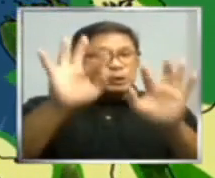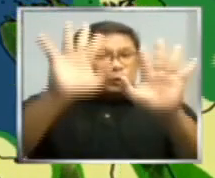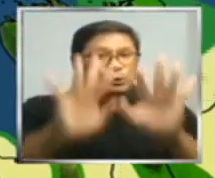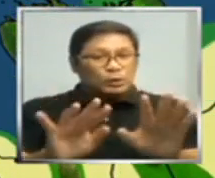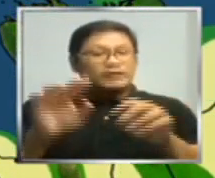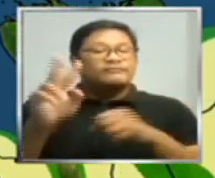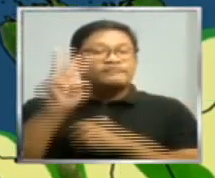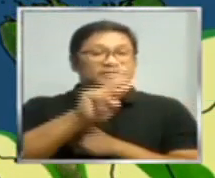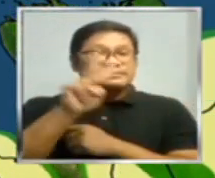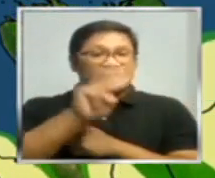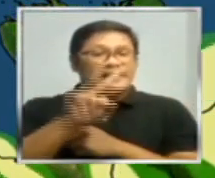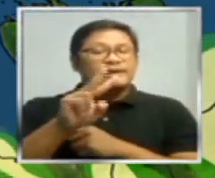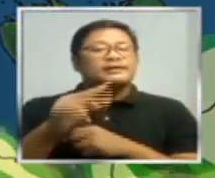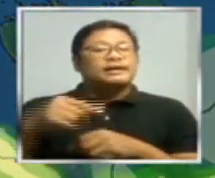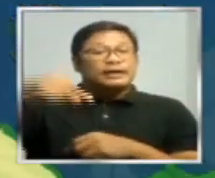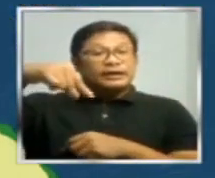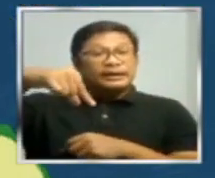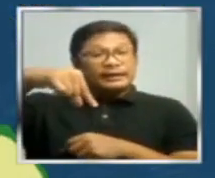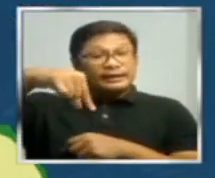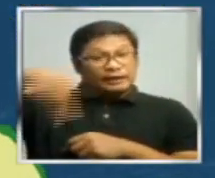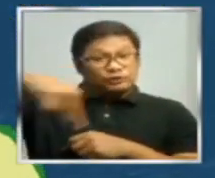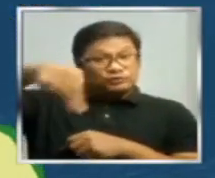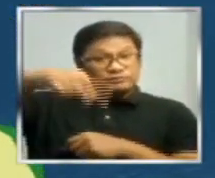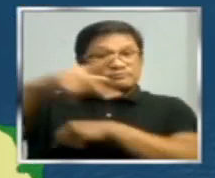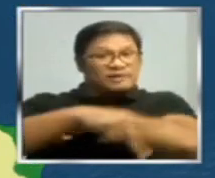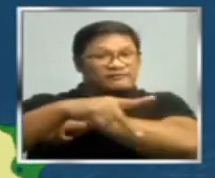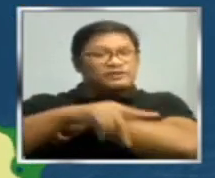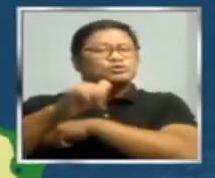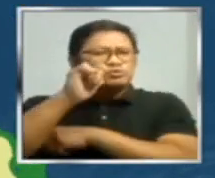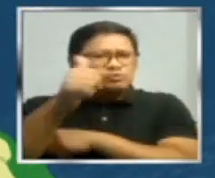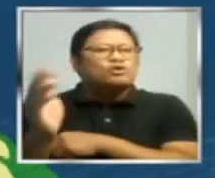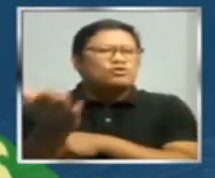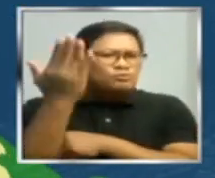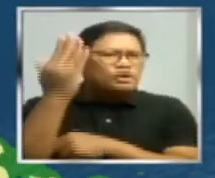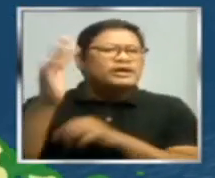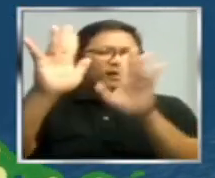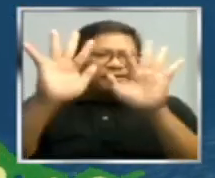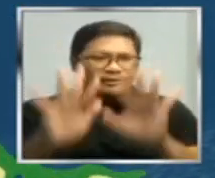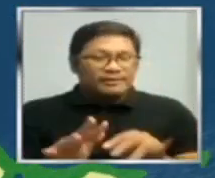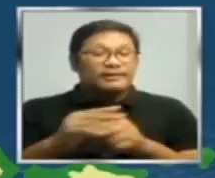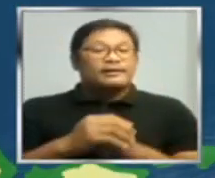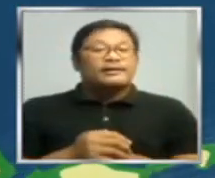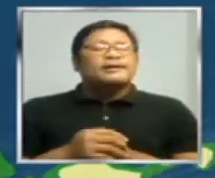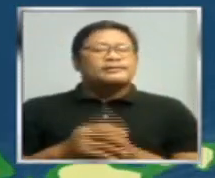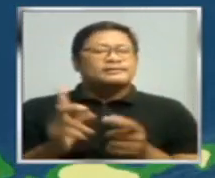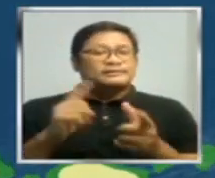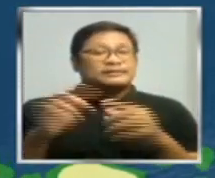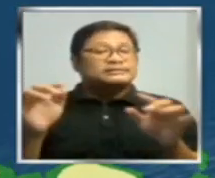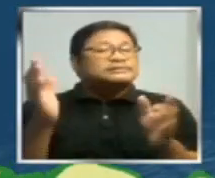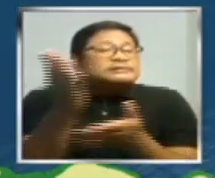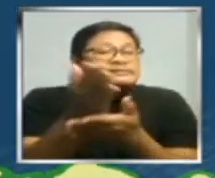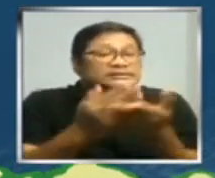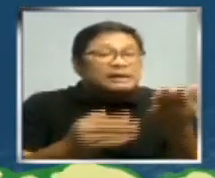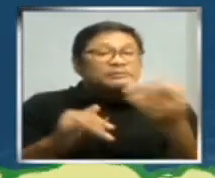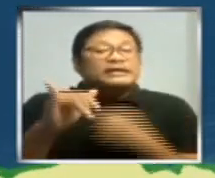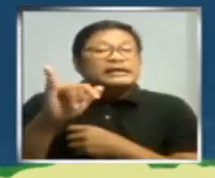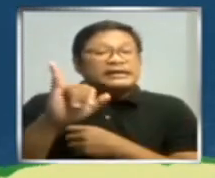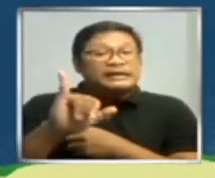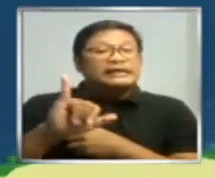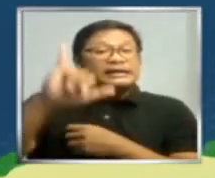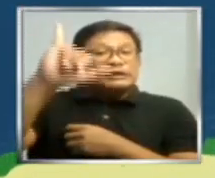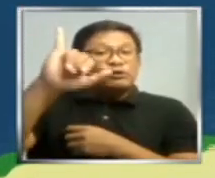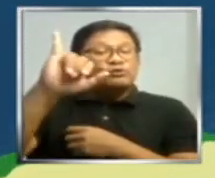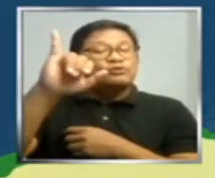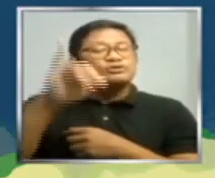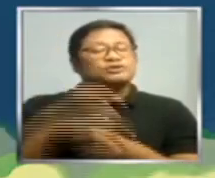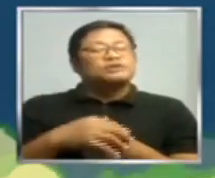ilang bahagi ng Quezon Province bukas ng umaga. Sa hapon at gabi, uulanin naman ang ilang panig ng Ilocos Region, Cordillera,